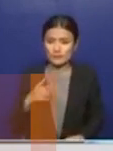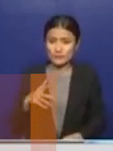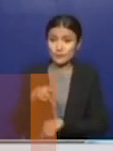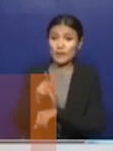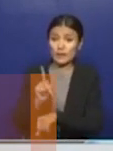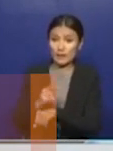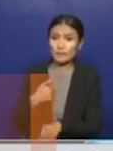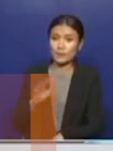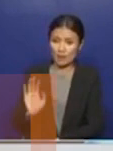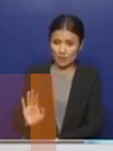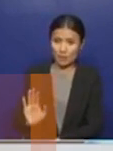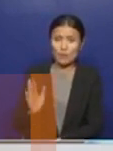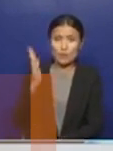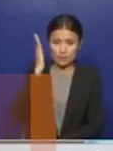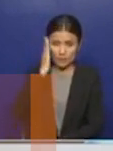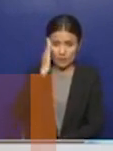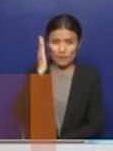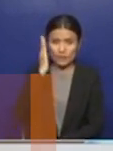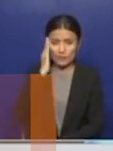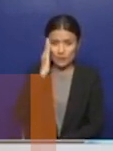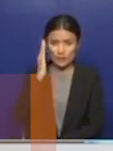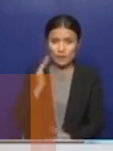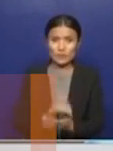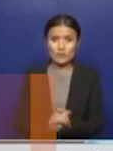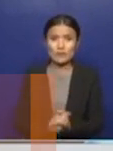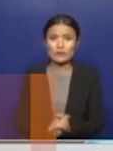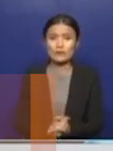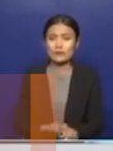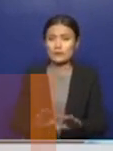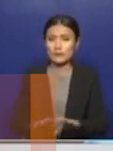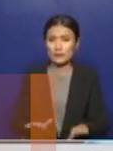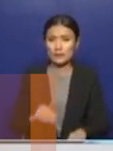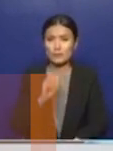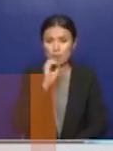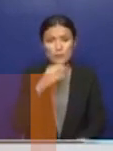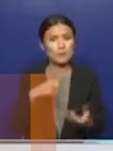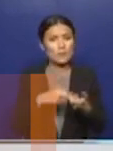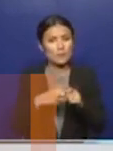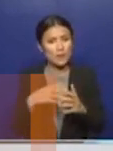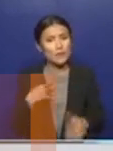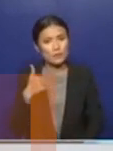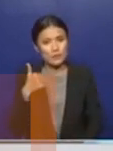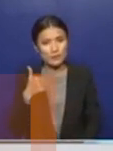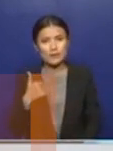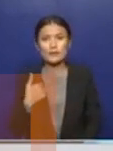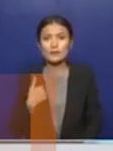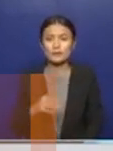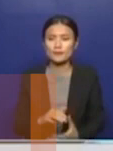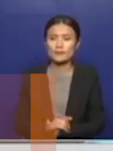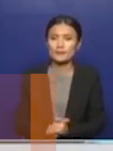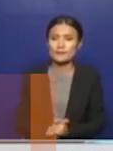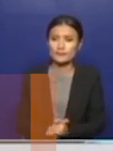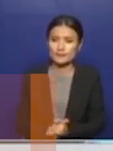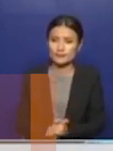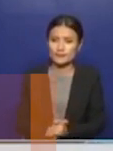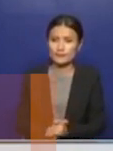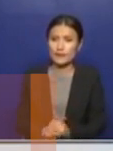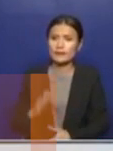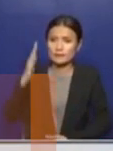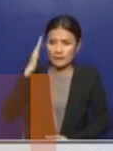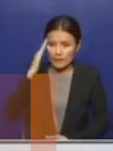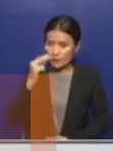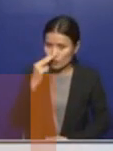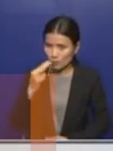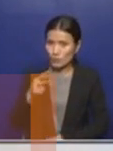จครับท่านวีโรจน์ครับ เขาบอกกับแม่ว่าไม่มีอะไรครับแม ่ครับ ก็ดีครับแ ผมเข้าใจท่านวิโรจน์ฟังประธ